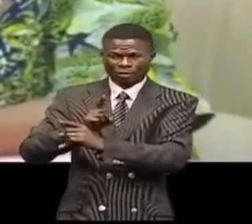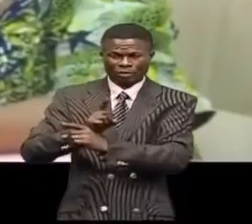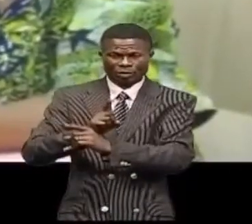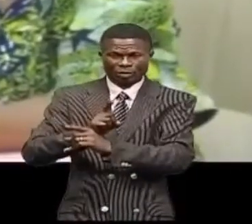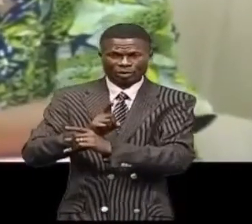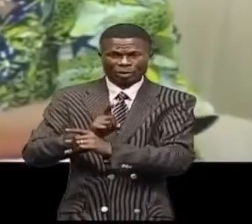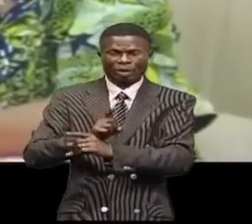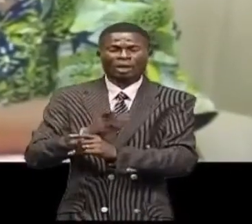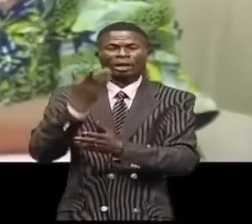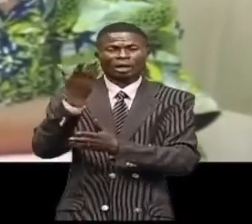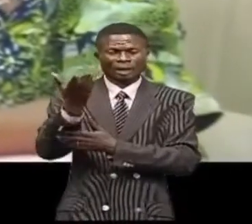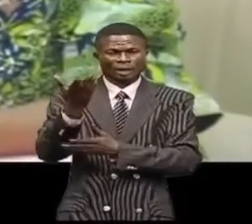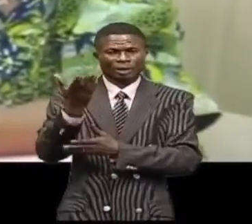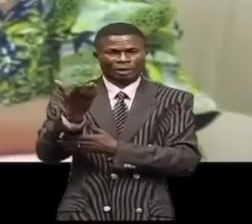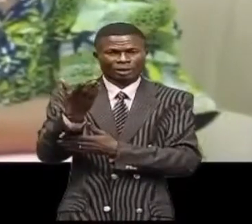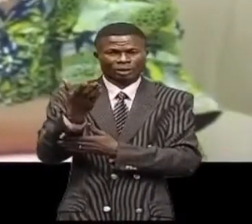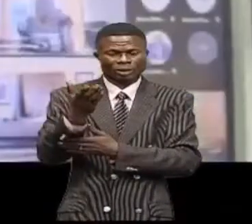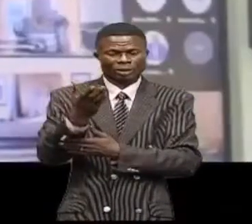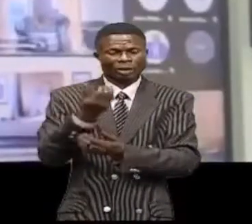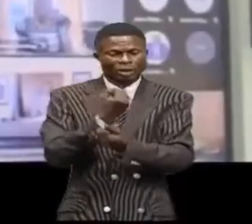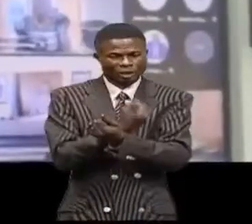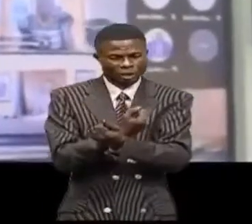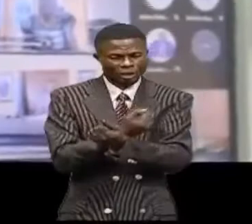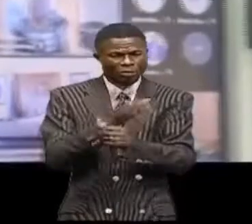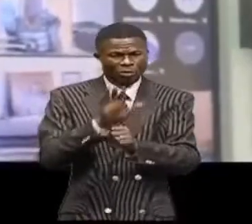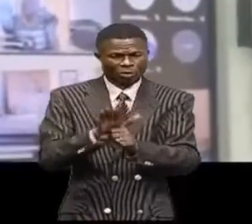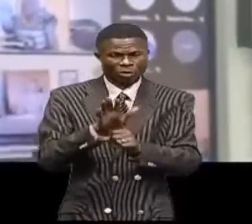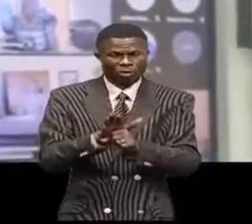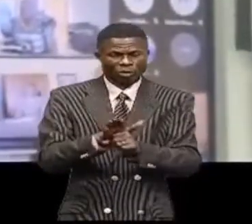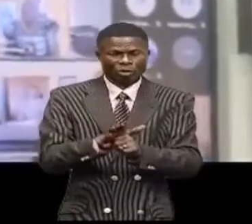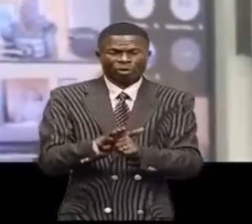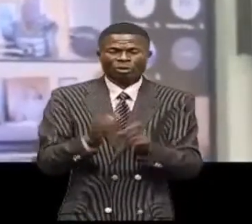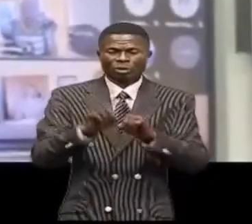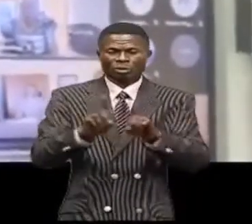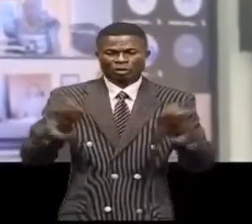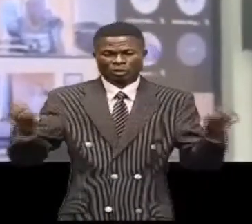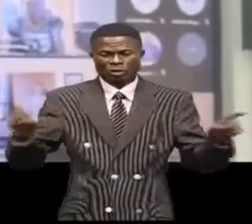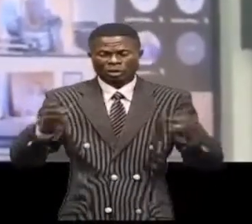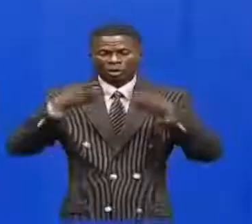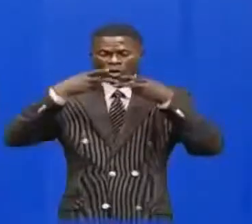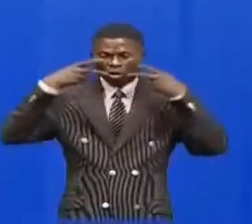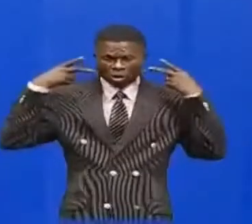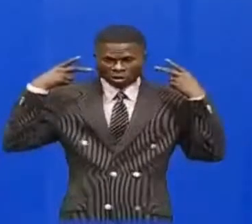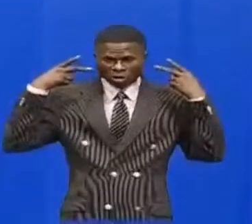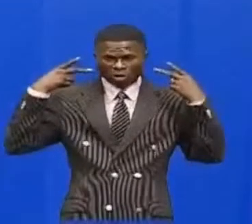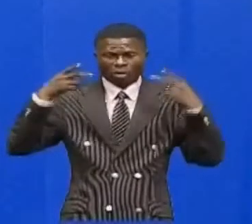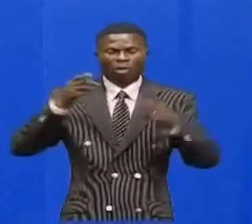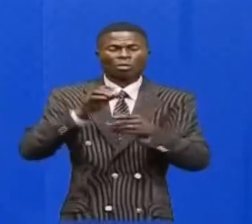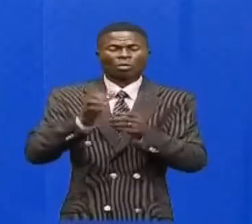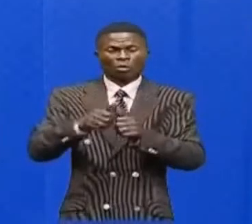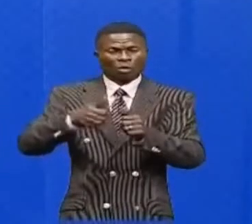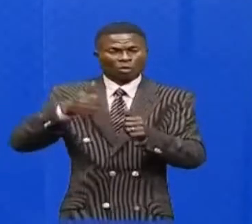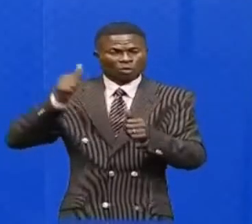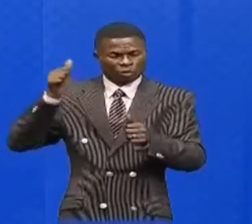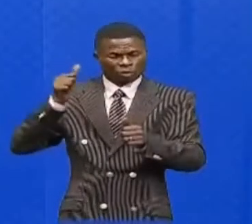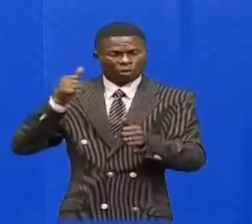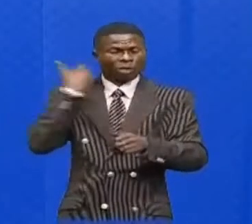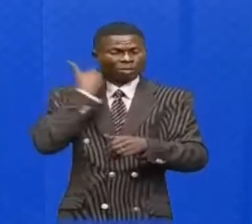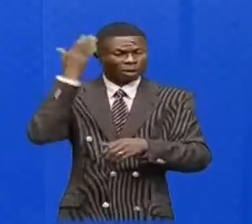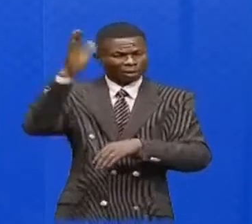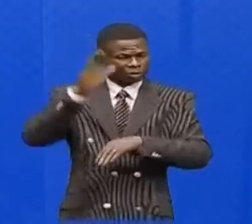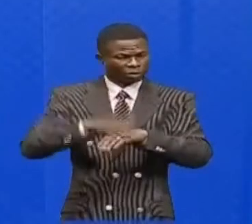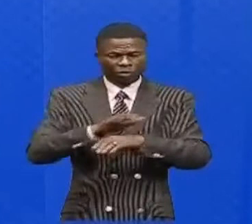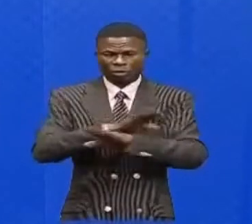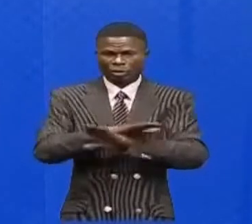a recommandé d'observer strictement les gestes barrières pour se prévenir d'éventuelles prochaines